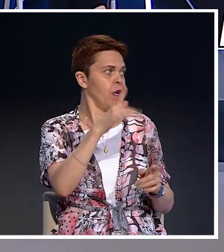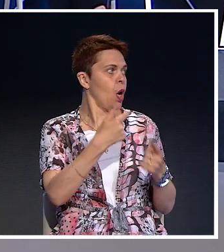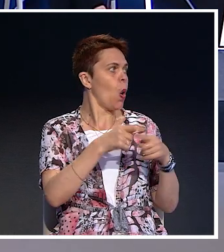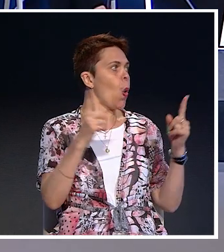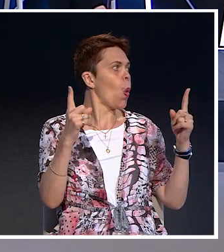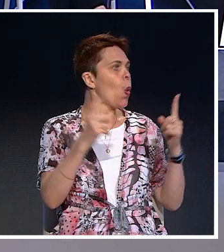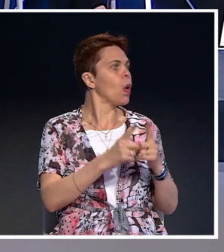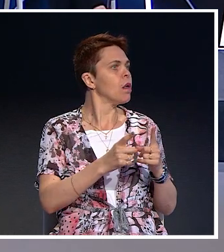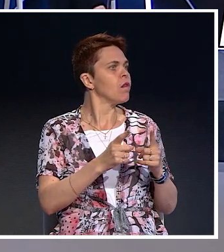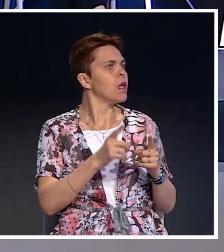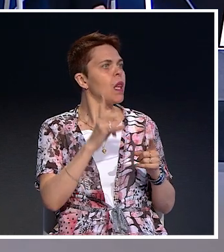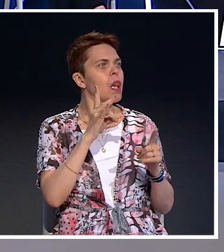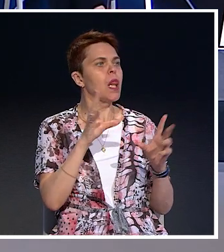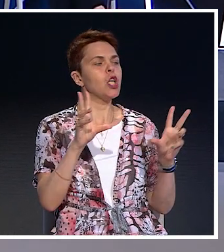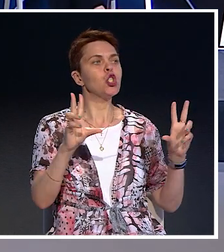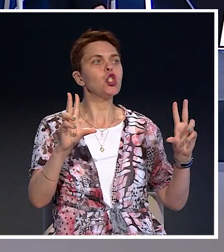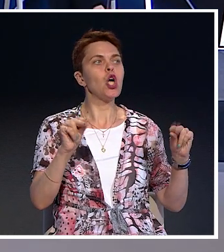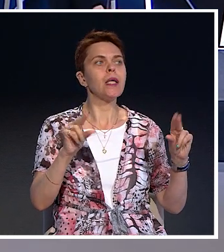Хтось коротко може?